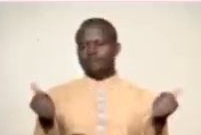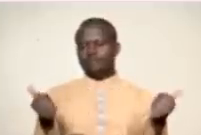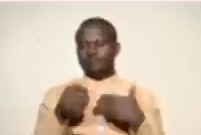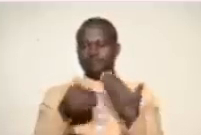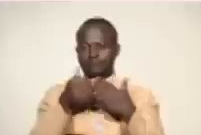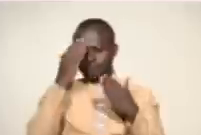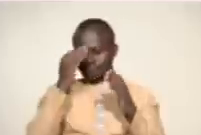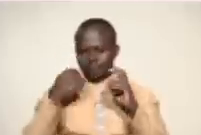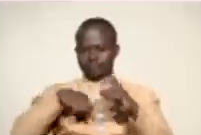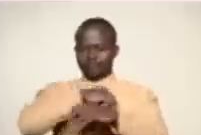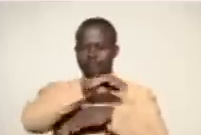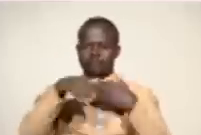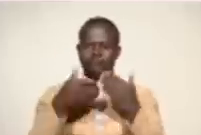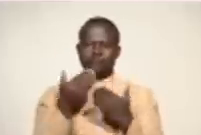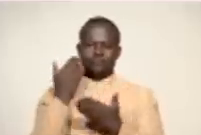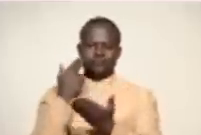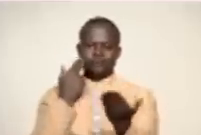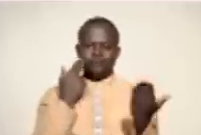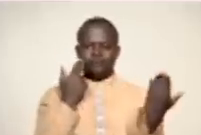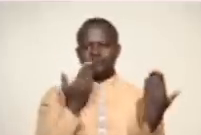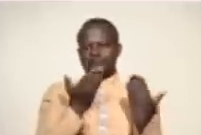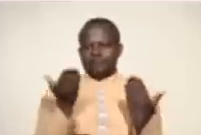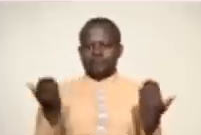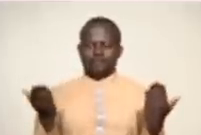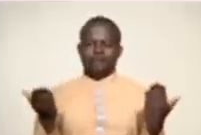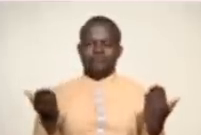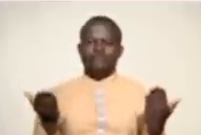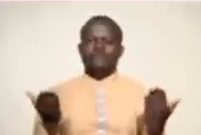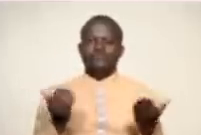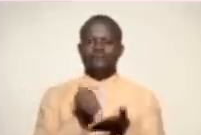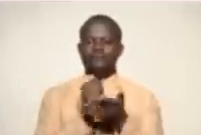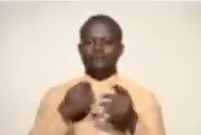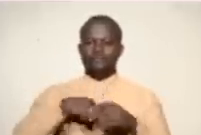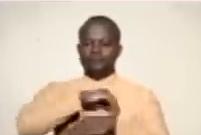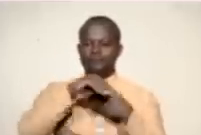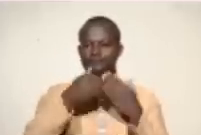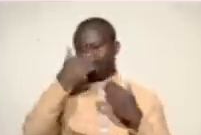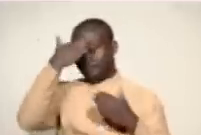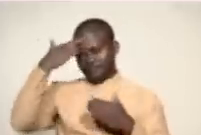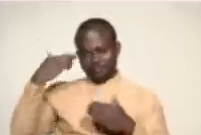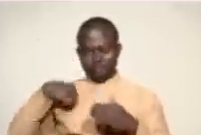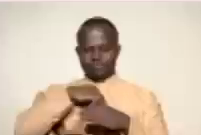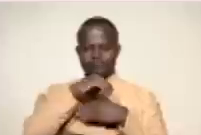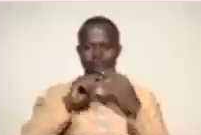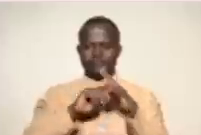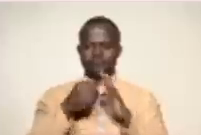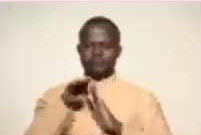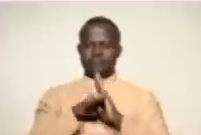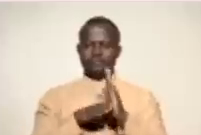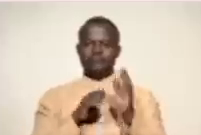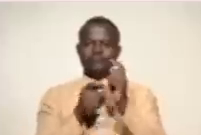kugira ngo uyu muryango urusheho kugira imikorere inoze mu bikorwa bifasha abaturage bacu ni nayo mpamvu hatangijwe